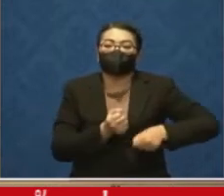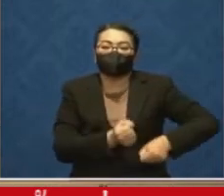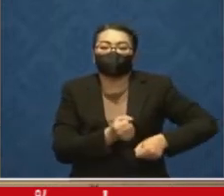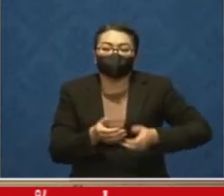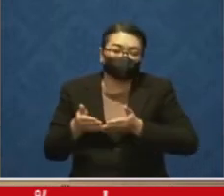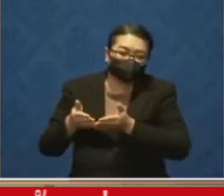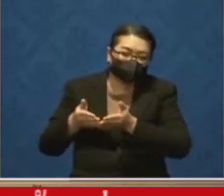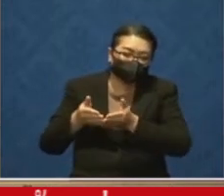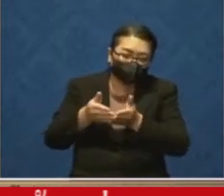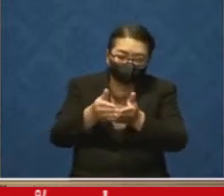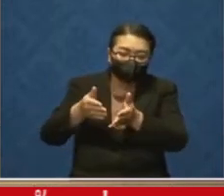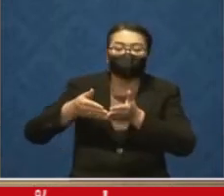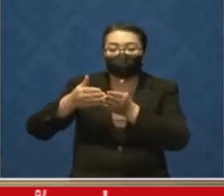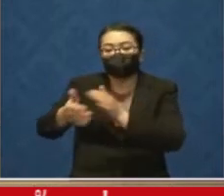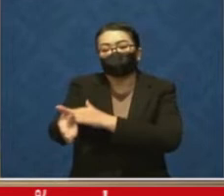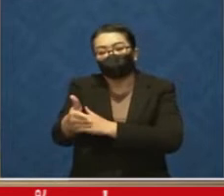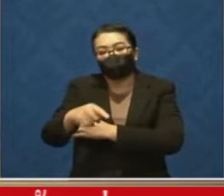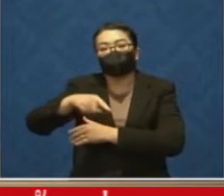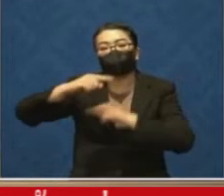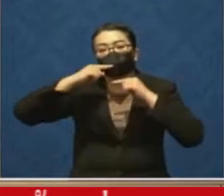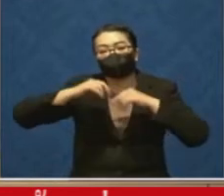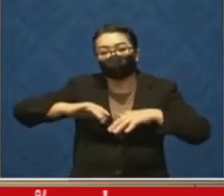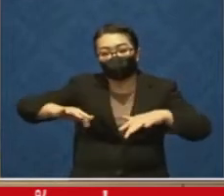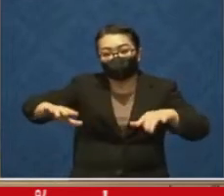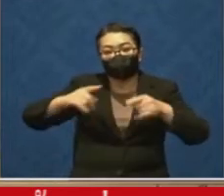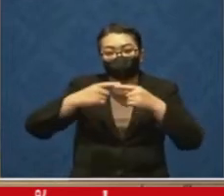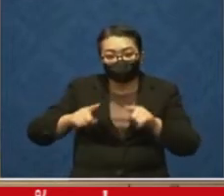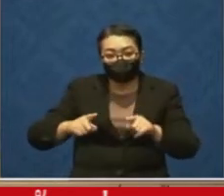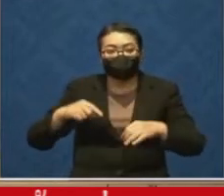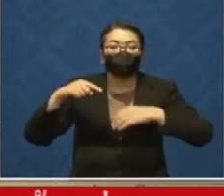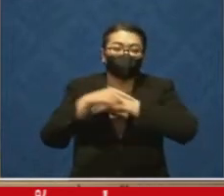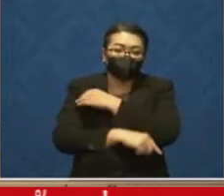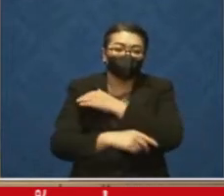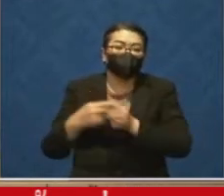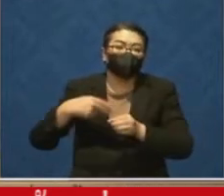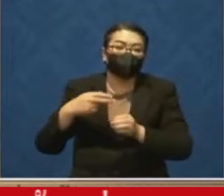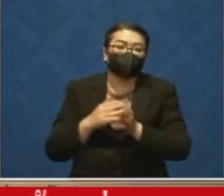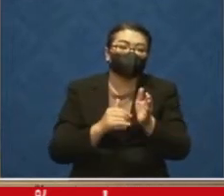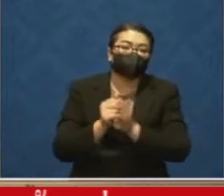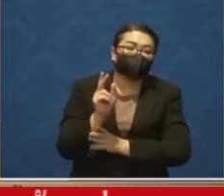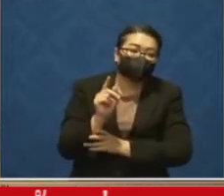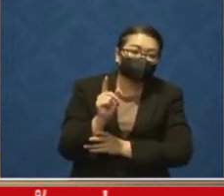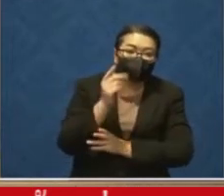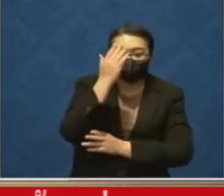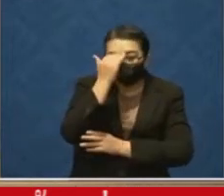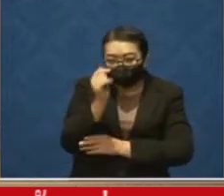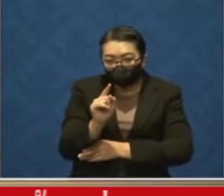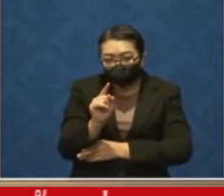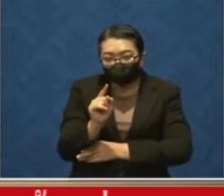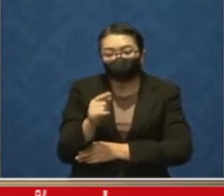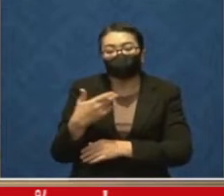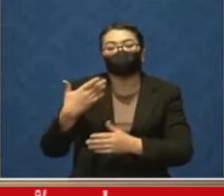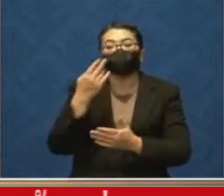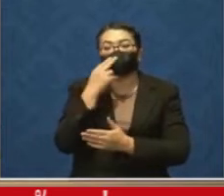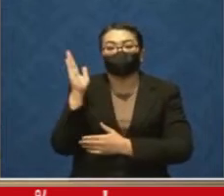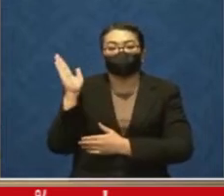ทเลหาปลาแต่เรื่องนี้มันมีการทุดจัลลิน้มนเขียว ช่ผมขออนุญาตทํทานดูต